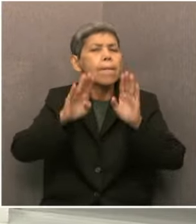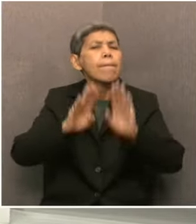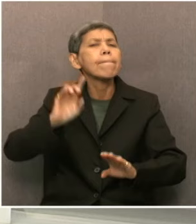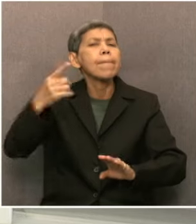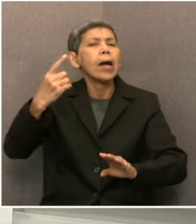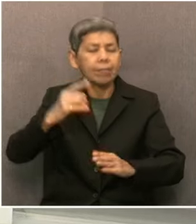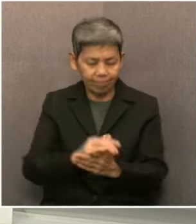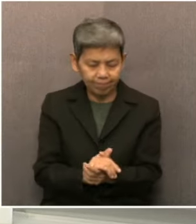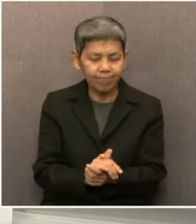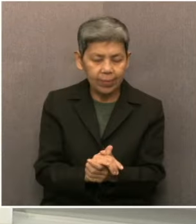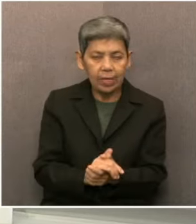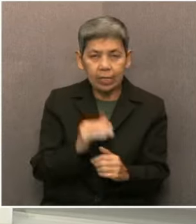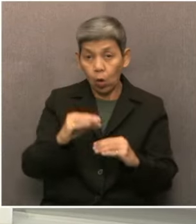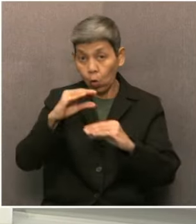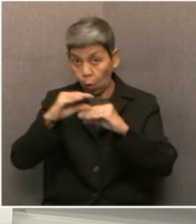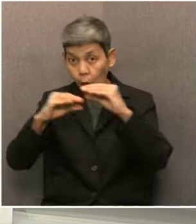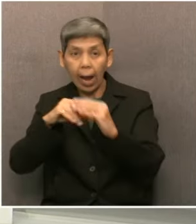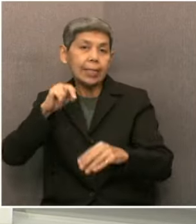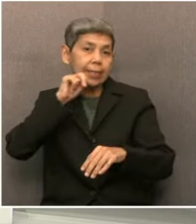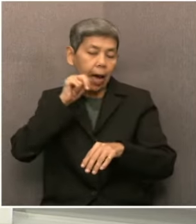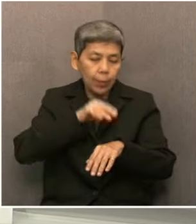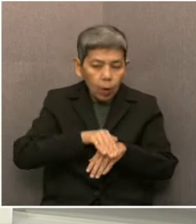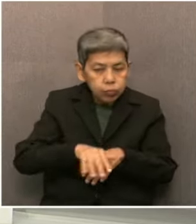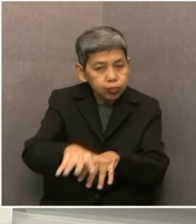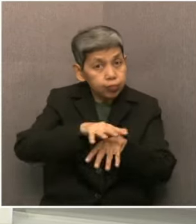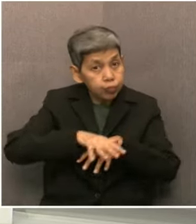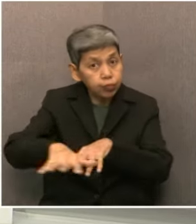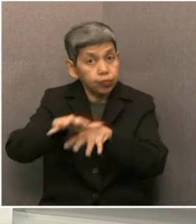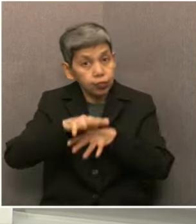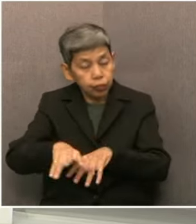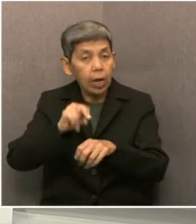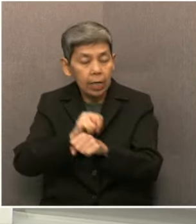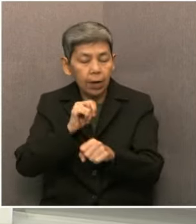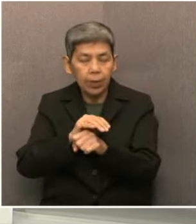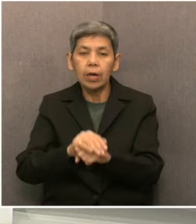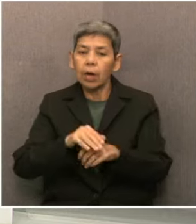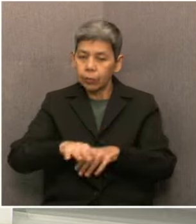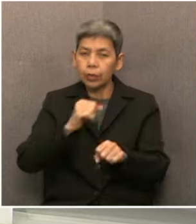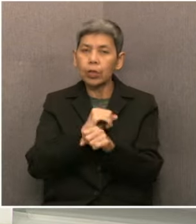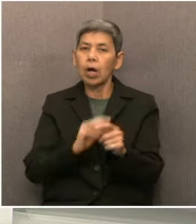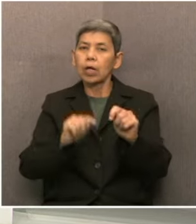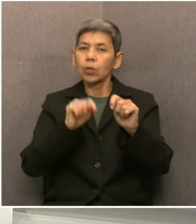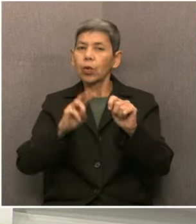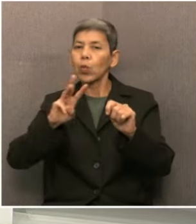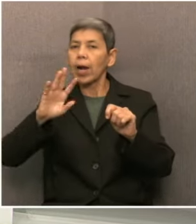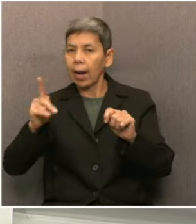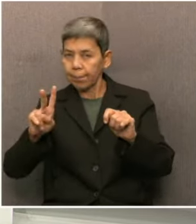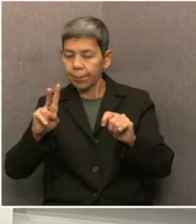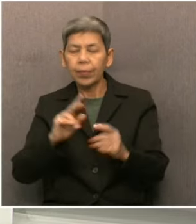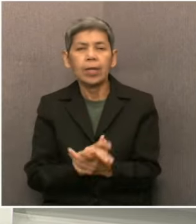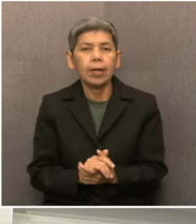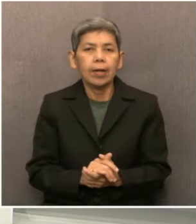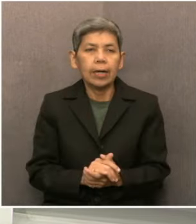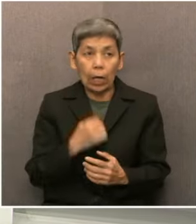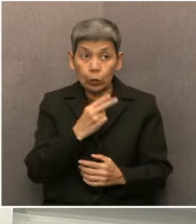จุดต่อไปนะคะก็ไปที่โครงการส่งน้ำและบำรุงรักษากุมภวาปีตำบลเวียงคำอำเภอกุมภวาปี